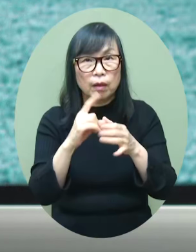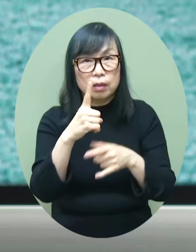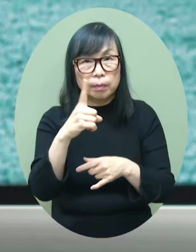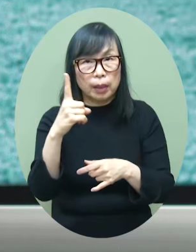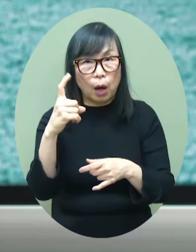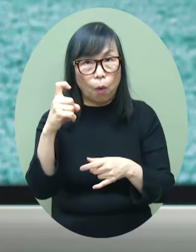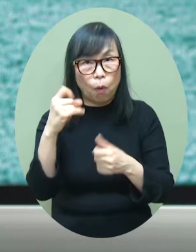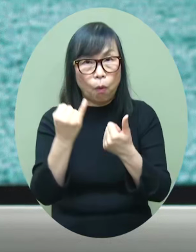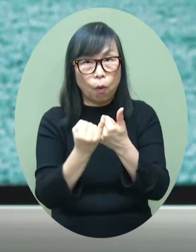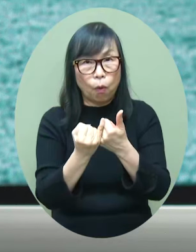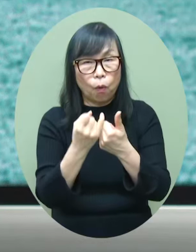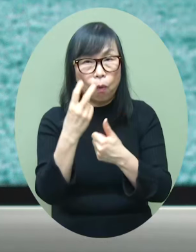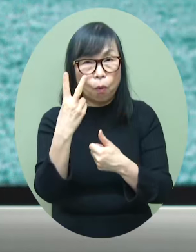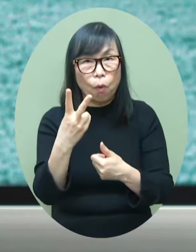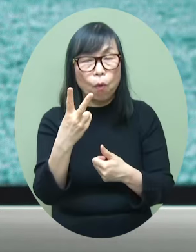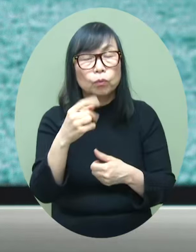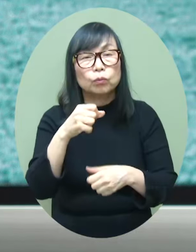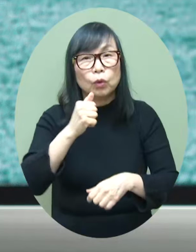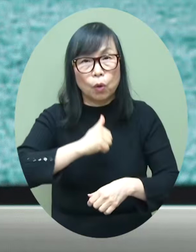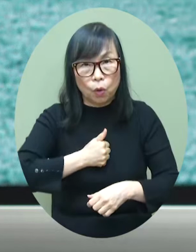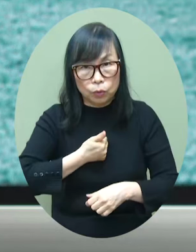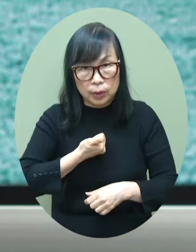學生同埋2個